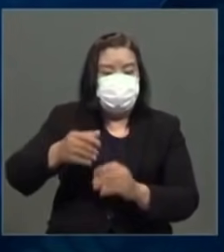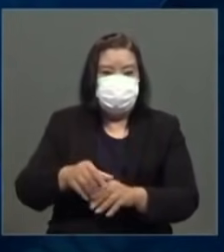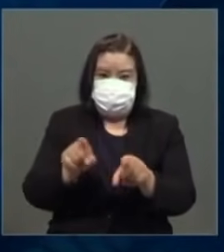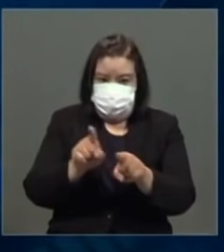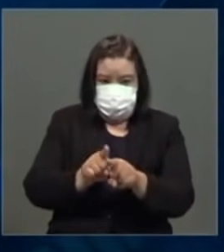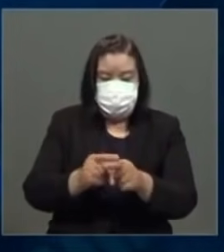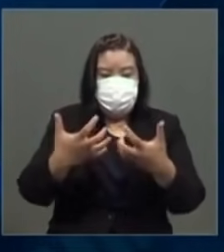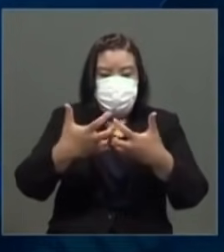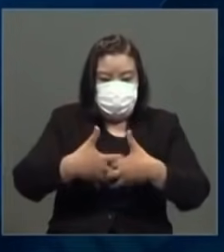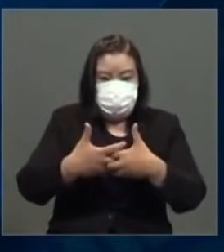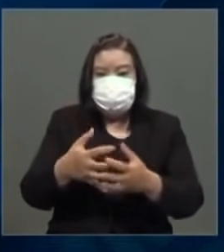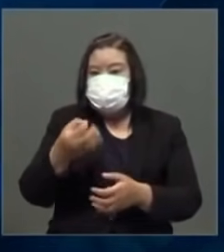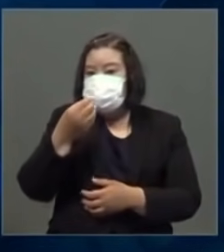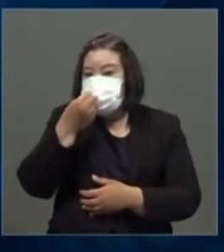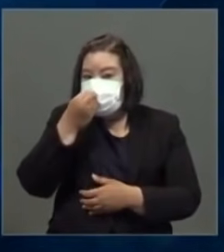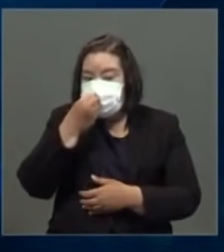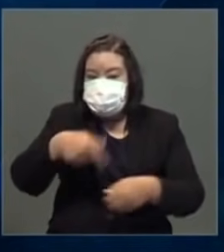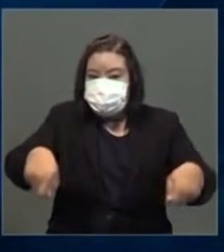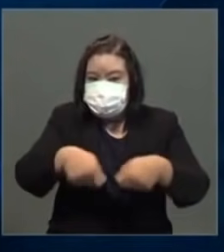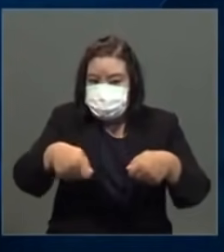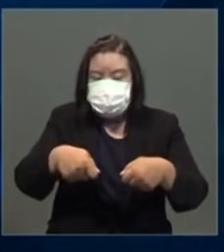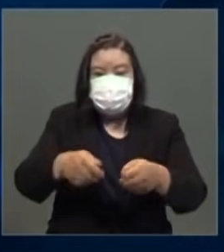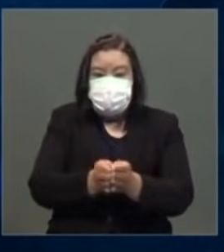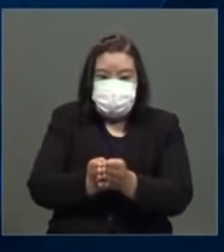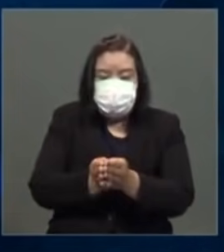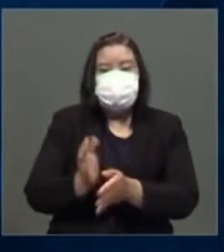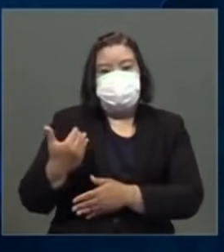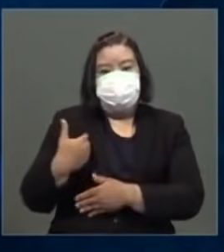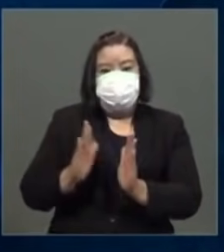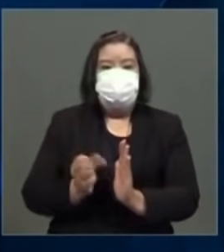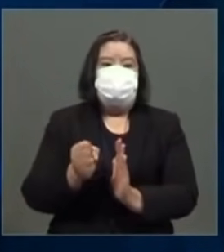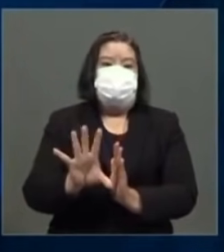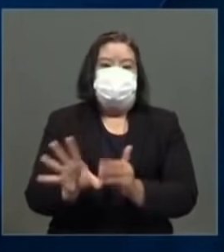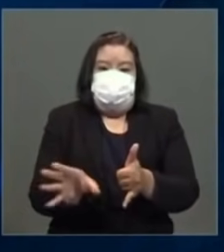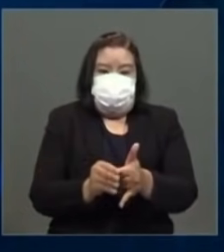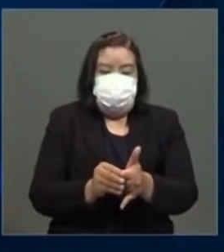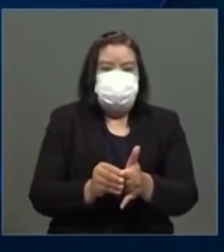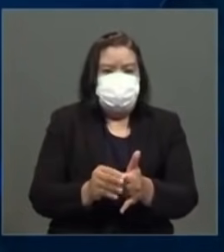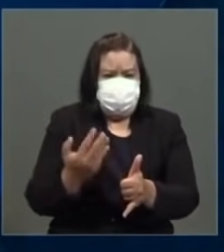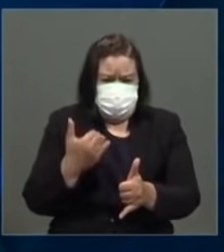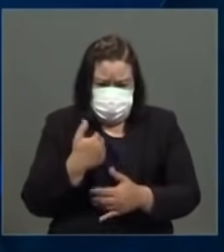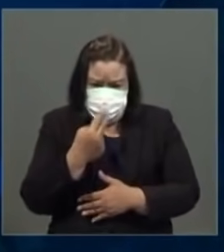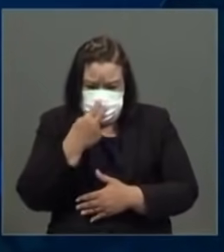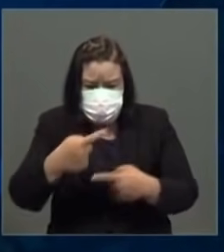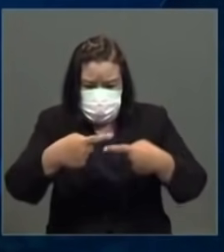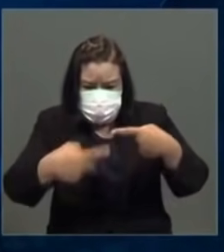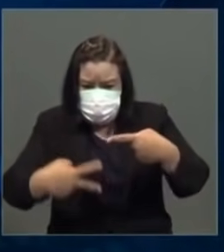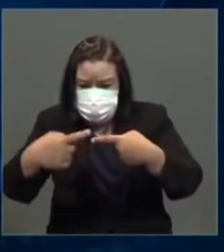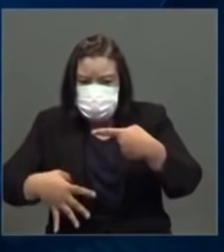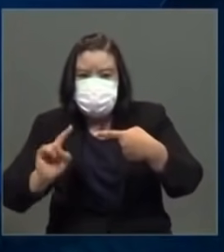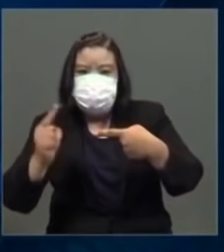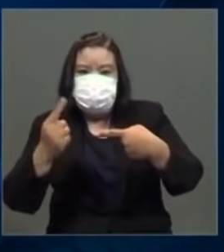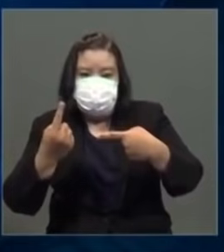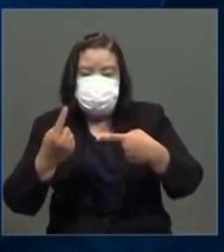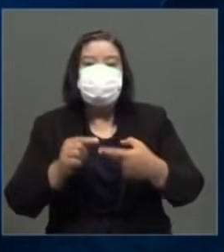อาหารนะครับมี15นะครับแล้วก็อื่นๆอย่างมีตัวเลขที่สะสมเพิ่มเติมขึ้นมานะครับ